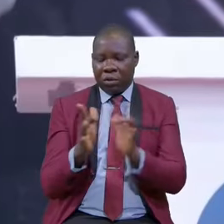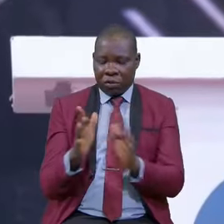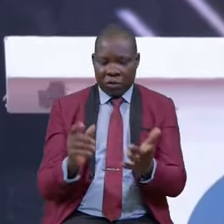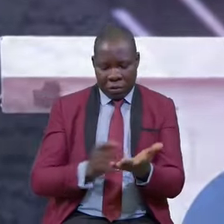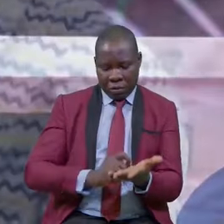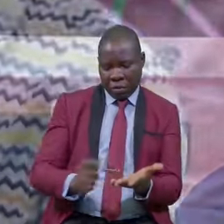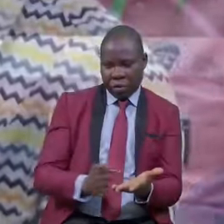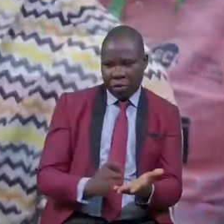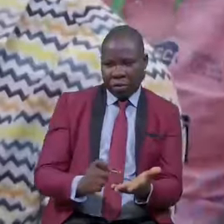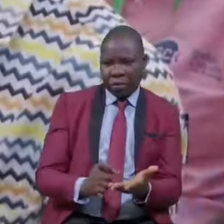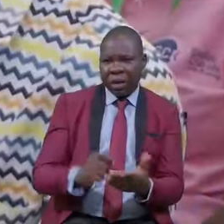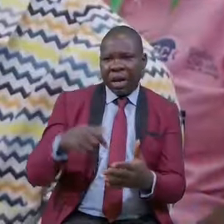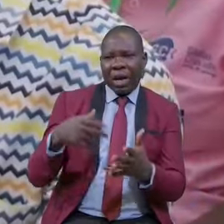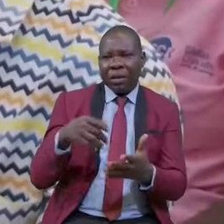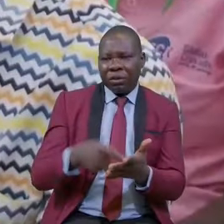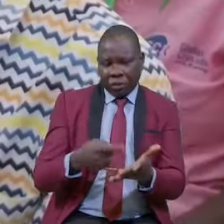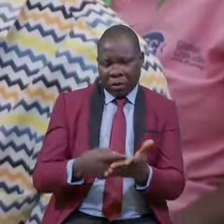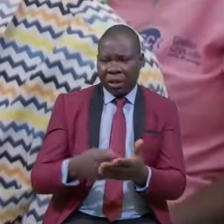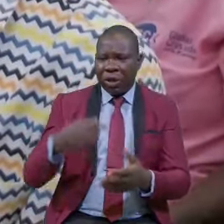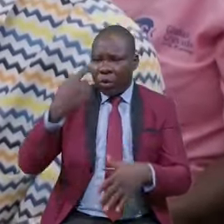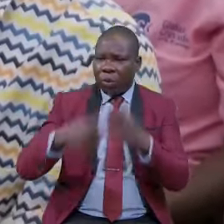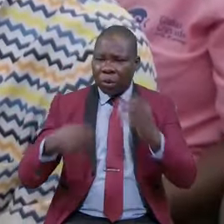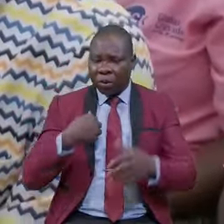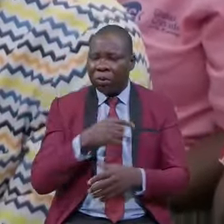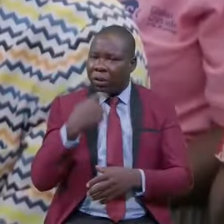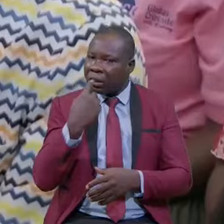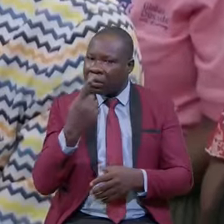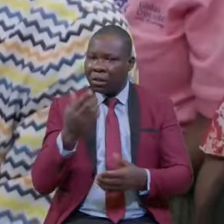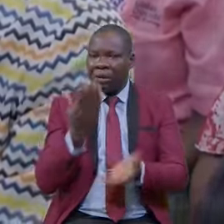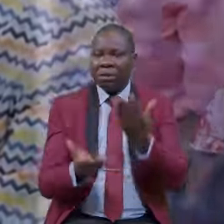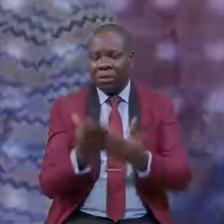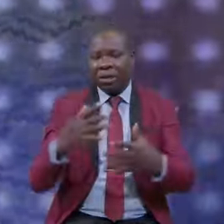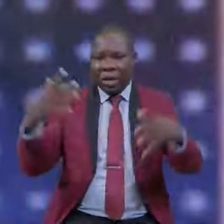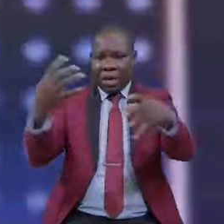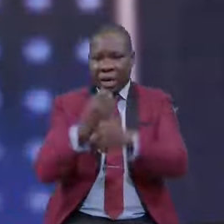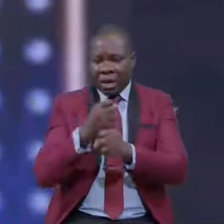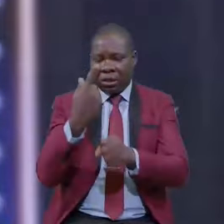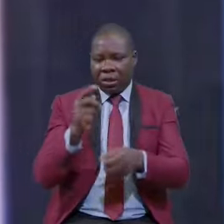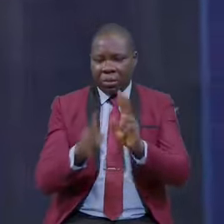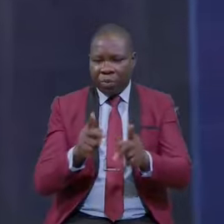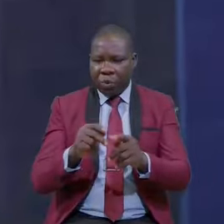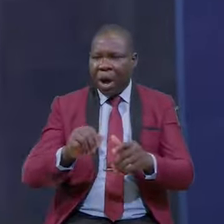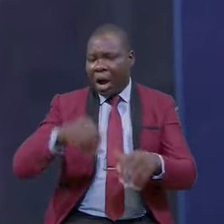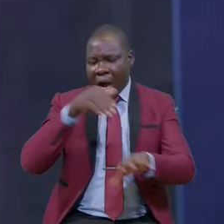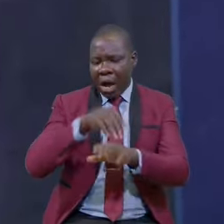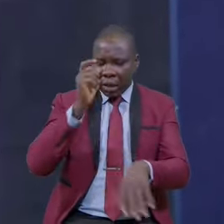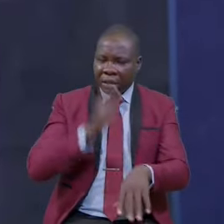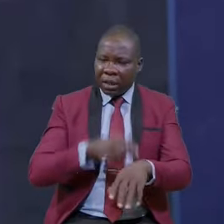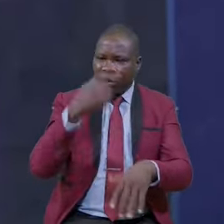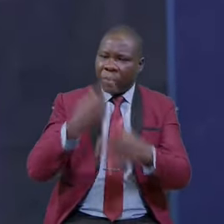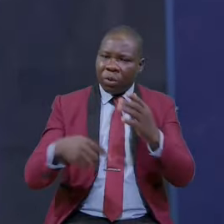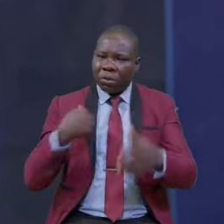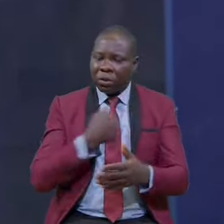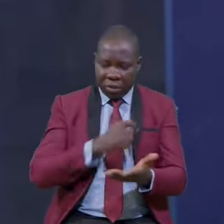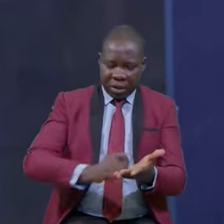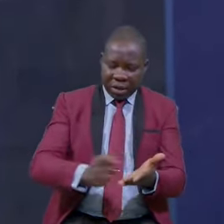les attraper. Et quand ils ont vu ce qu'il écrivait par terre, ils étaient tous convaincus. Et ils sont repartis l'un